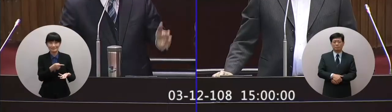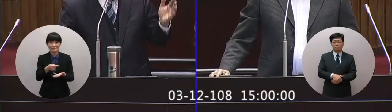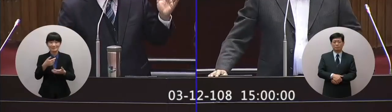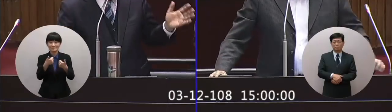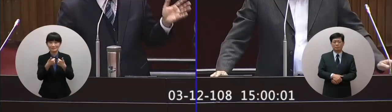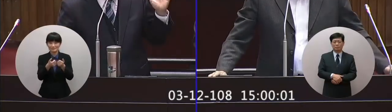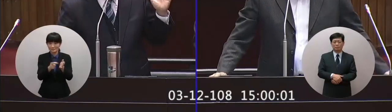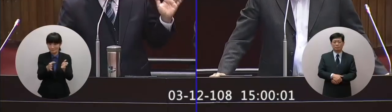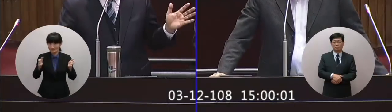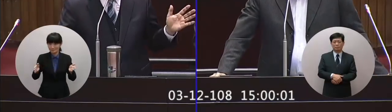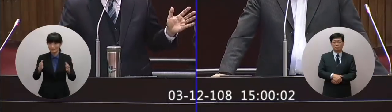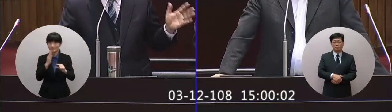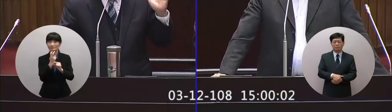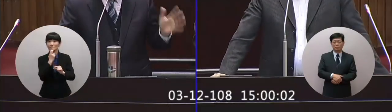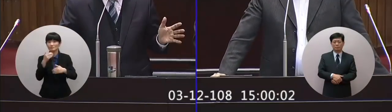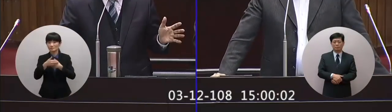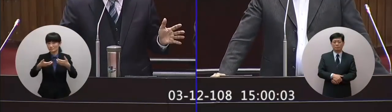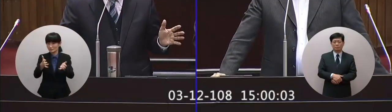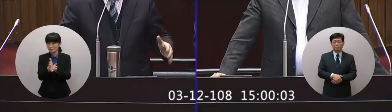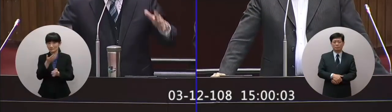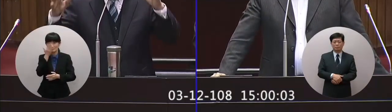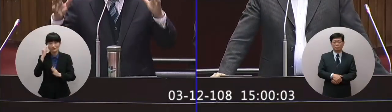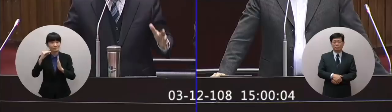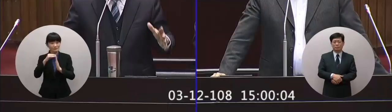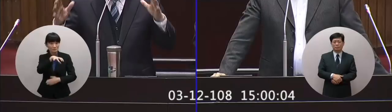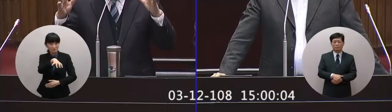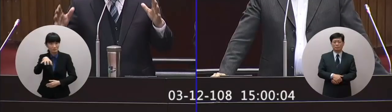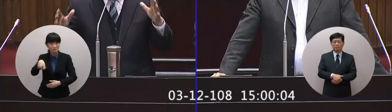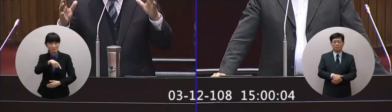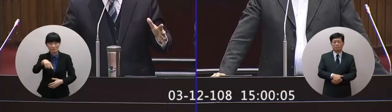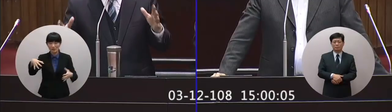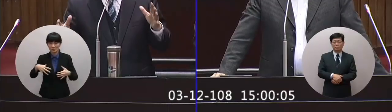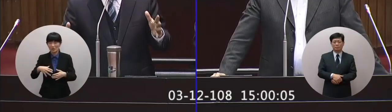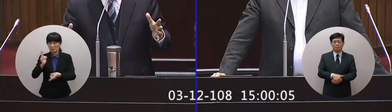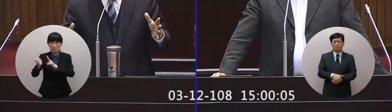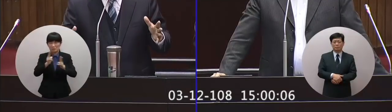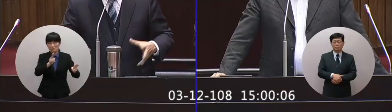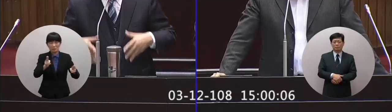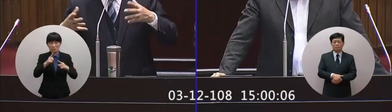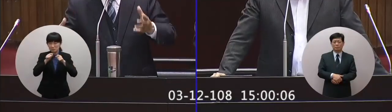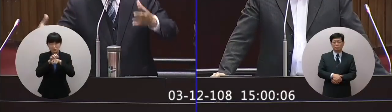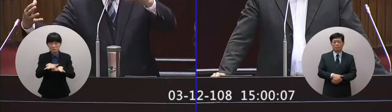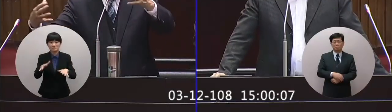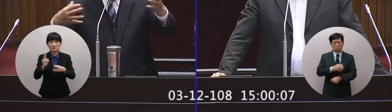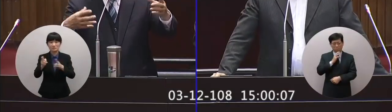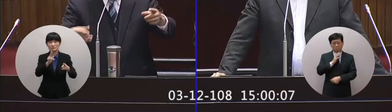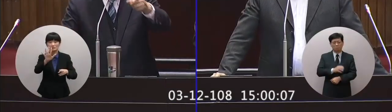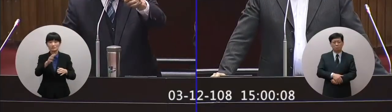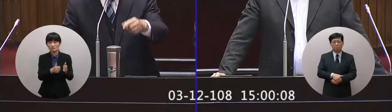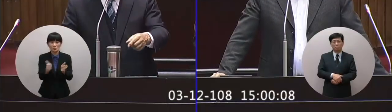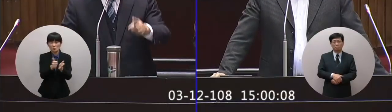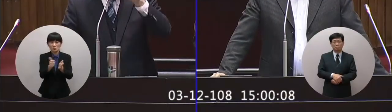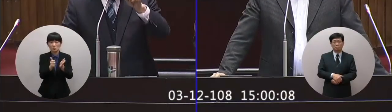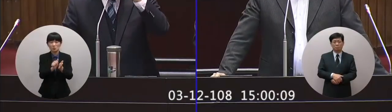时，咱中央交通部甲观光局真正动员最大力量来接驳